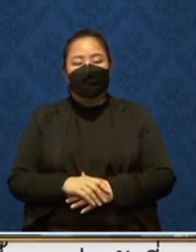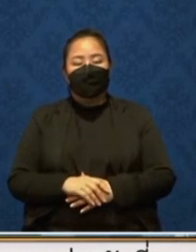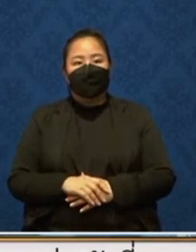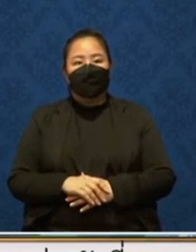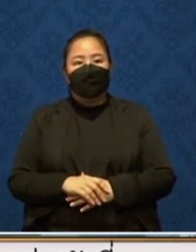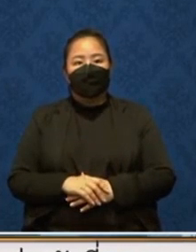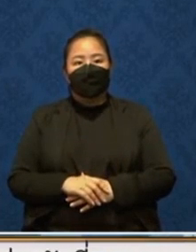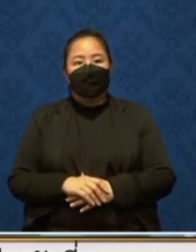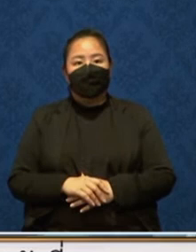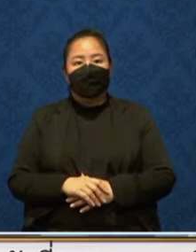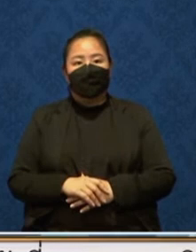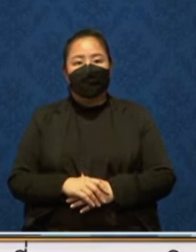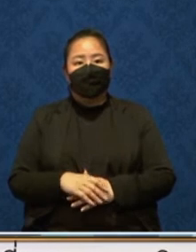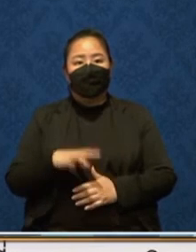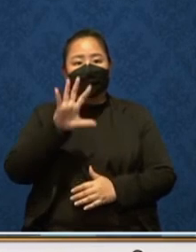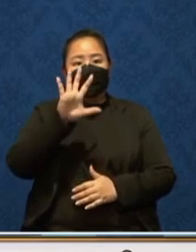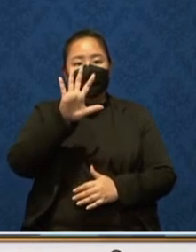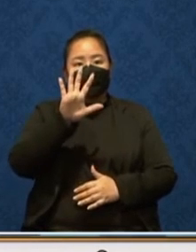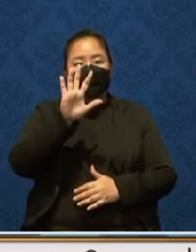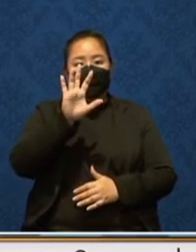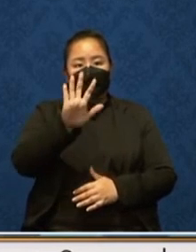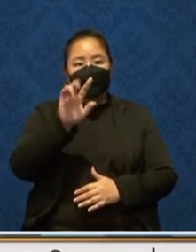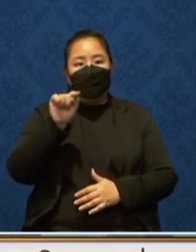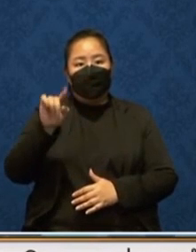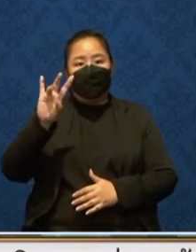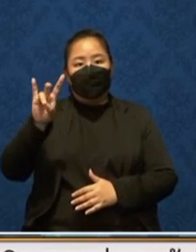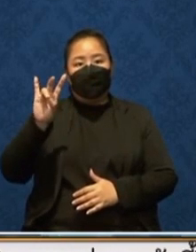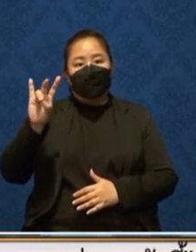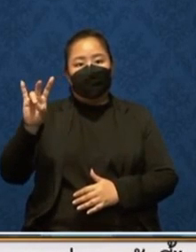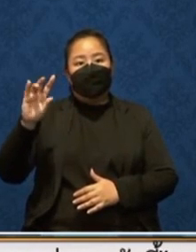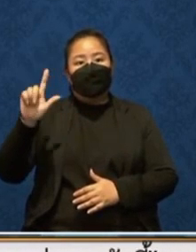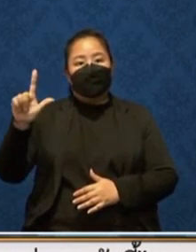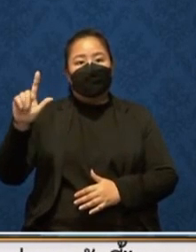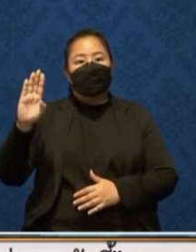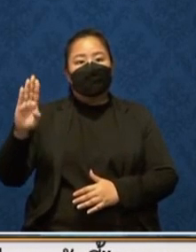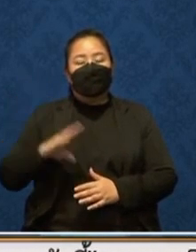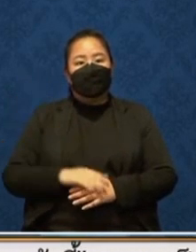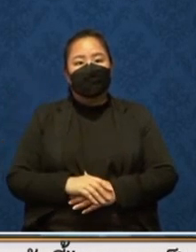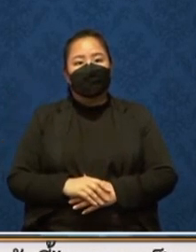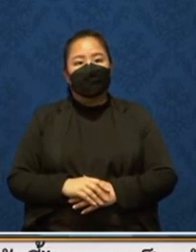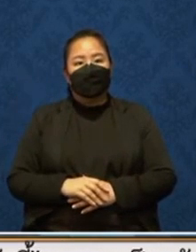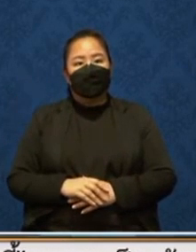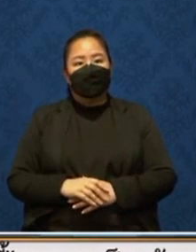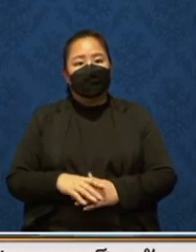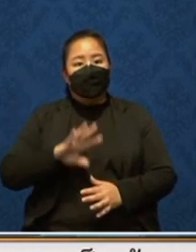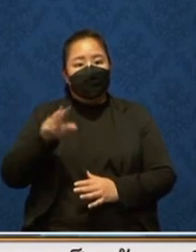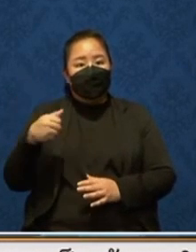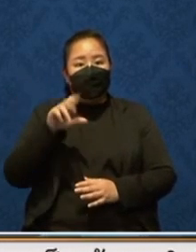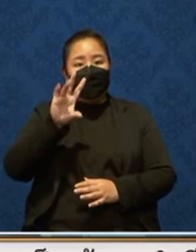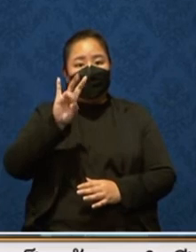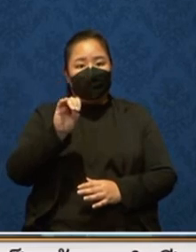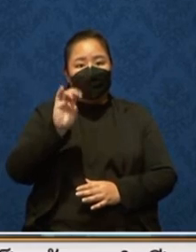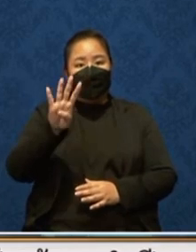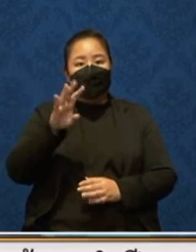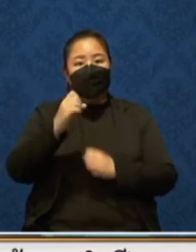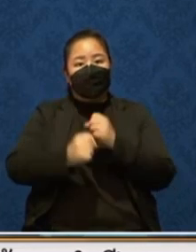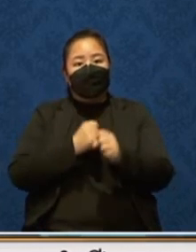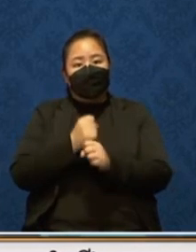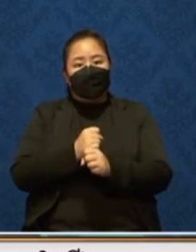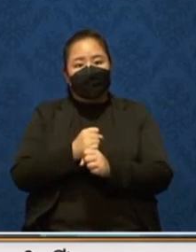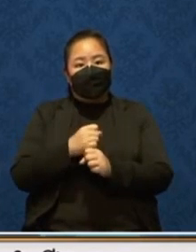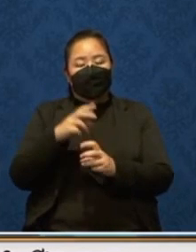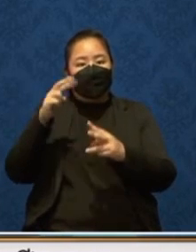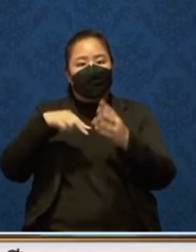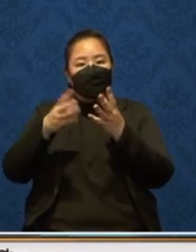เทากับอะไรครั 5.7 ล ล Architectureเท่ากับงบลงทุนของกระซวงเกษษและสากร 74 ปีศึกษา 35